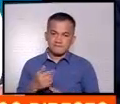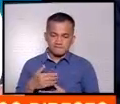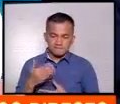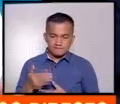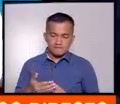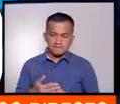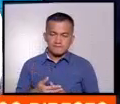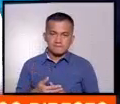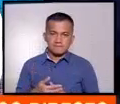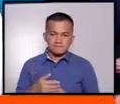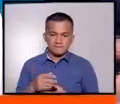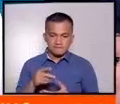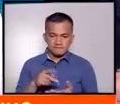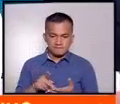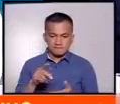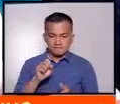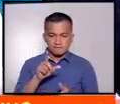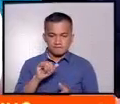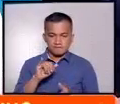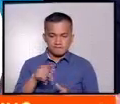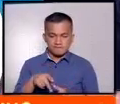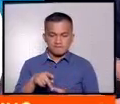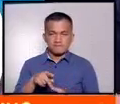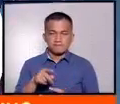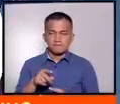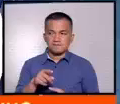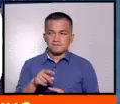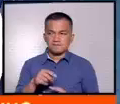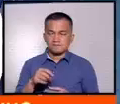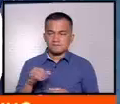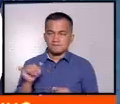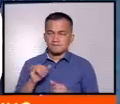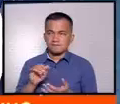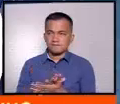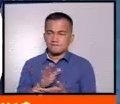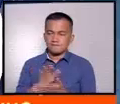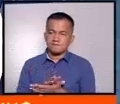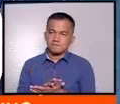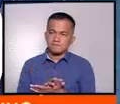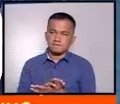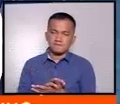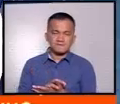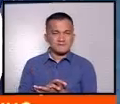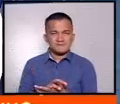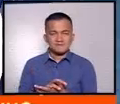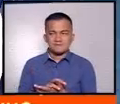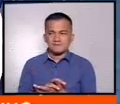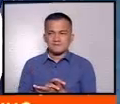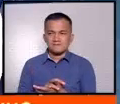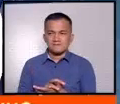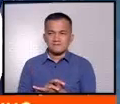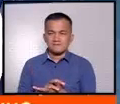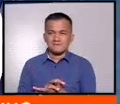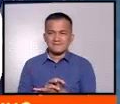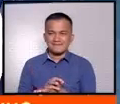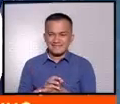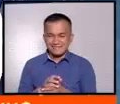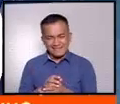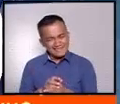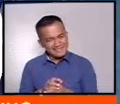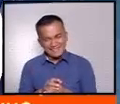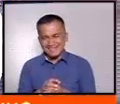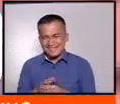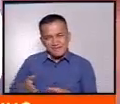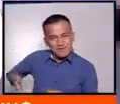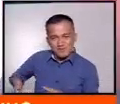Tapos, yung payslip nyo ito, parang papel ng... Pamunas ng kwet.